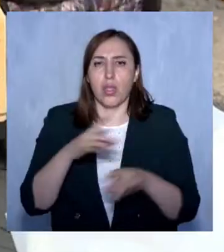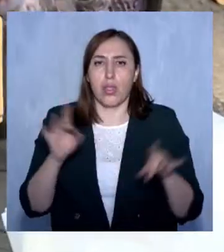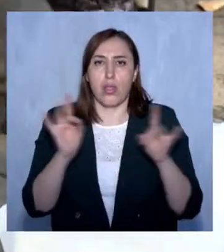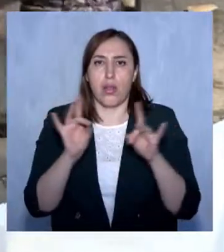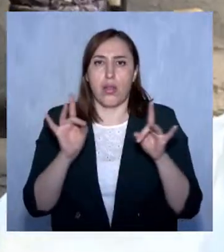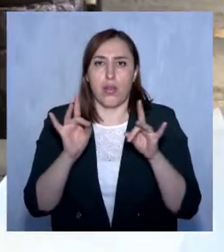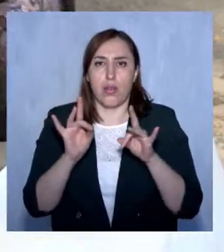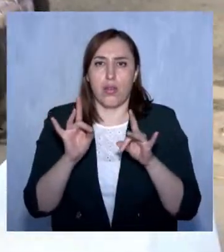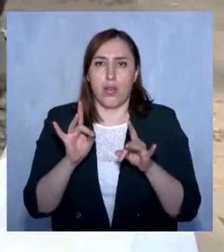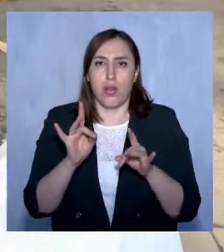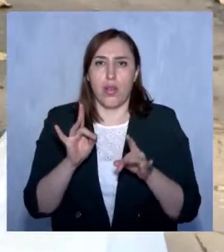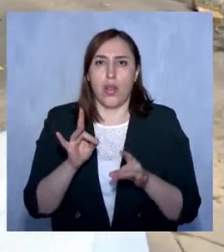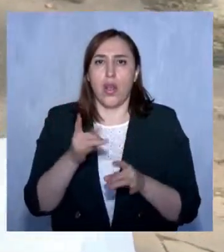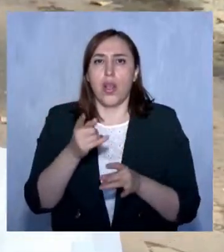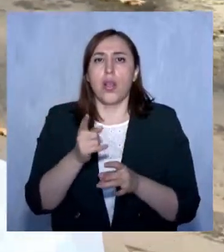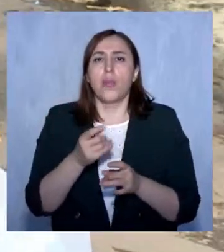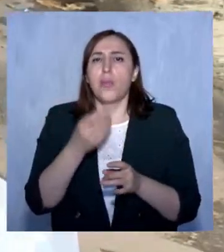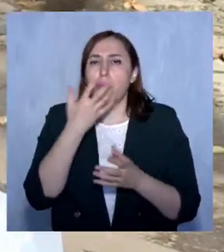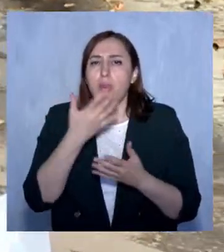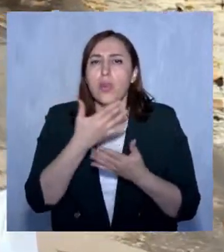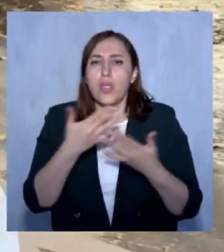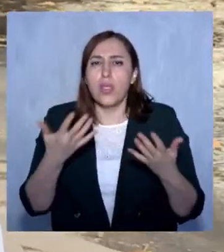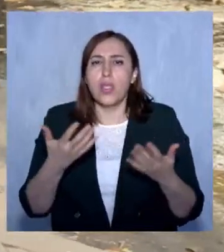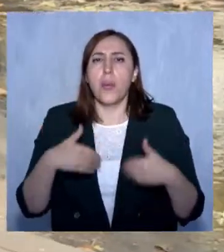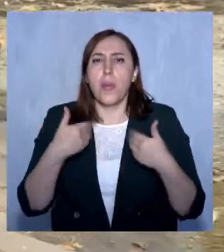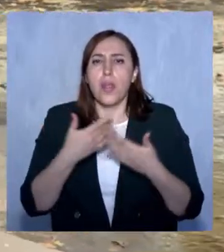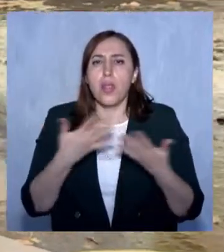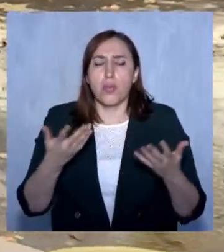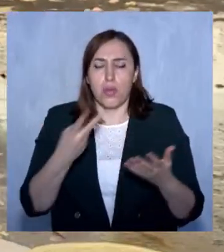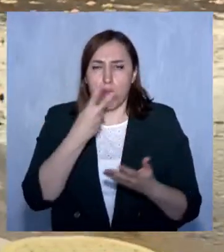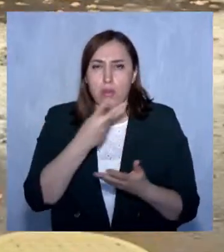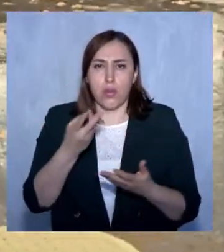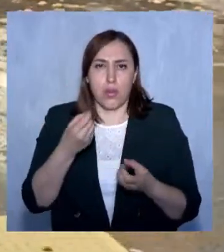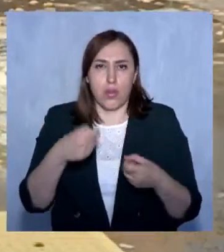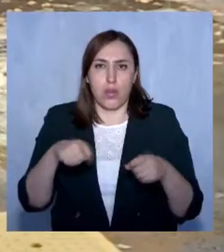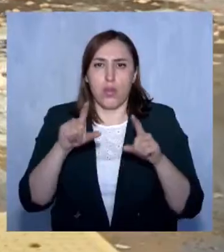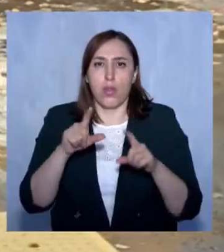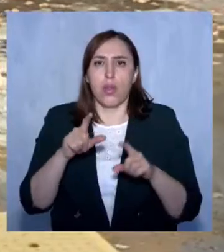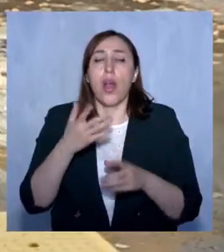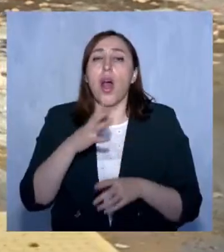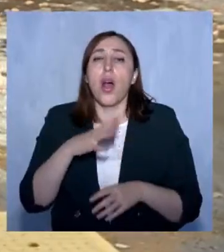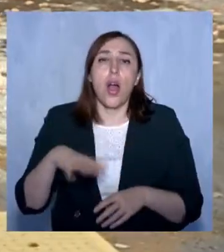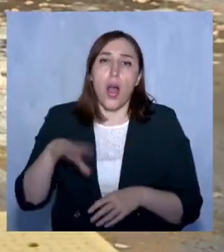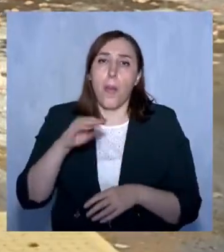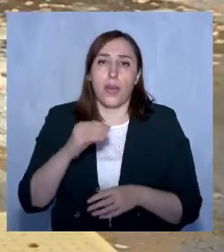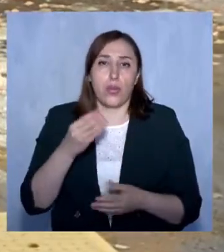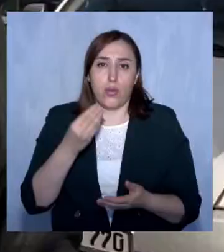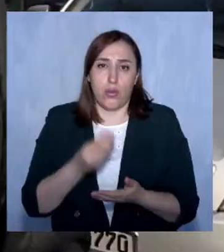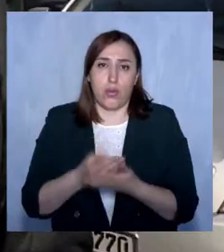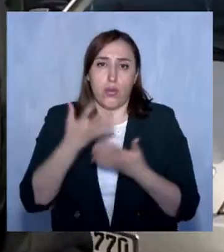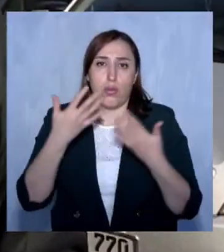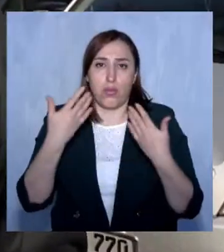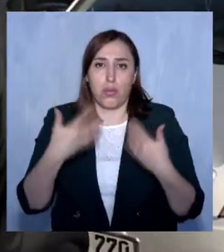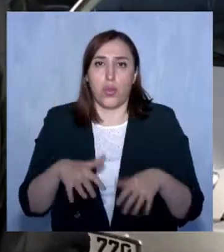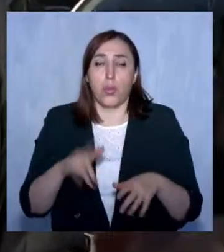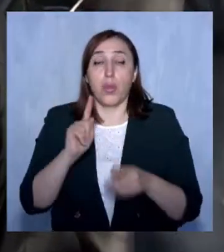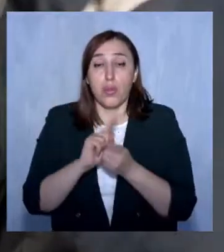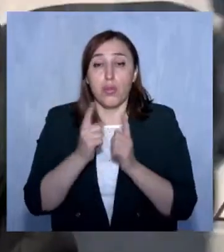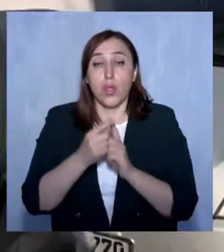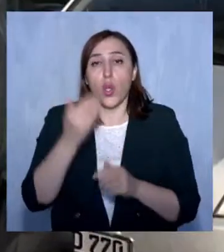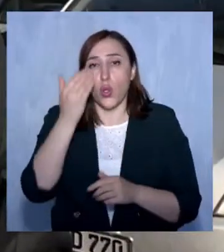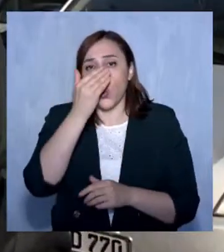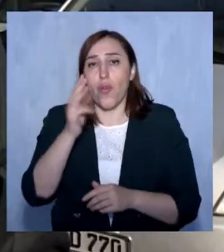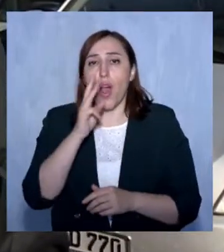կայկայվ ամանավան տես բանճար էղեն ու մշկերի բանժինը։ Բայց ընթանուրն աշատ թանգացը։ Իժողորդի